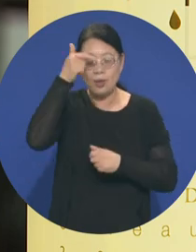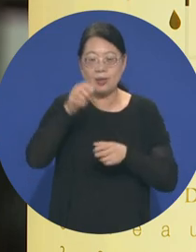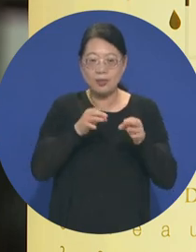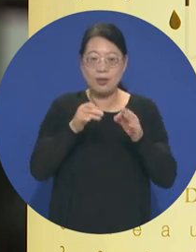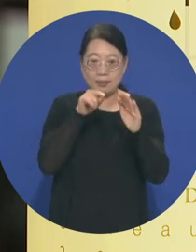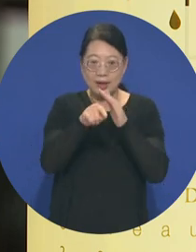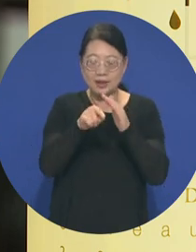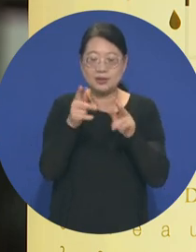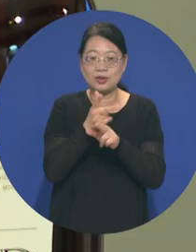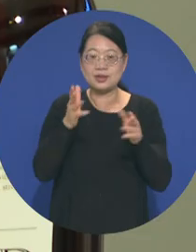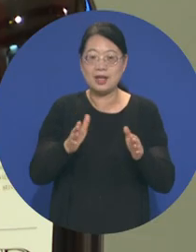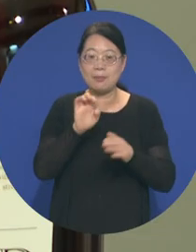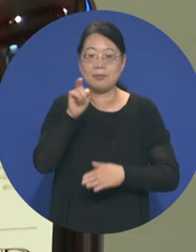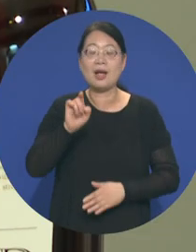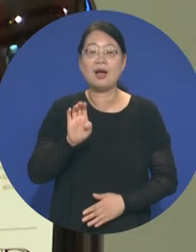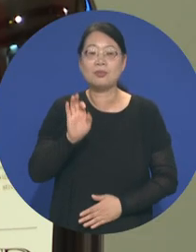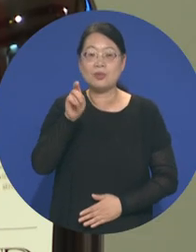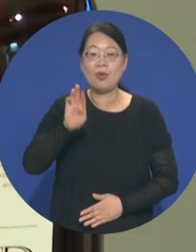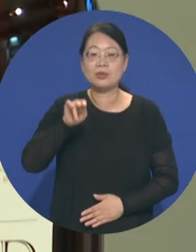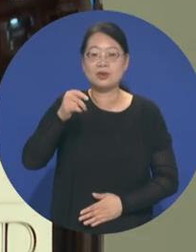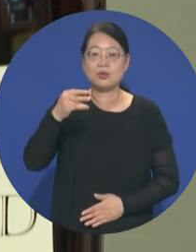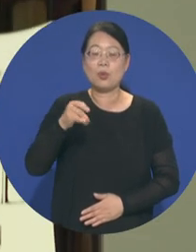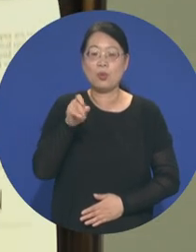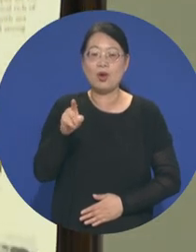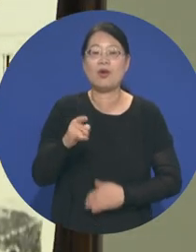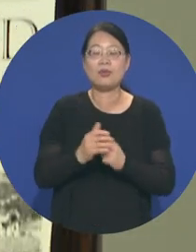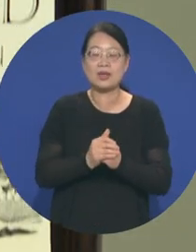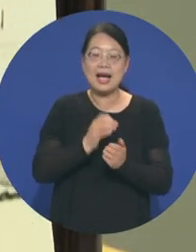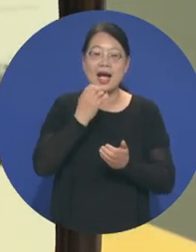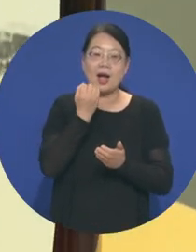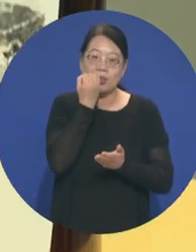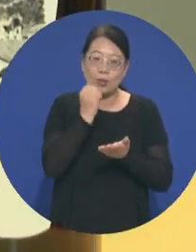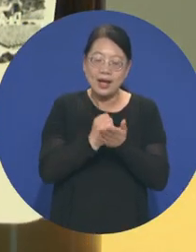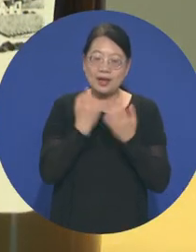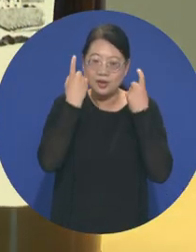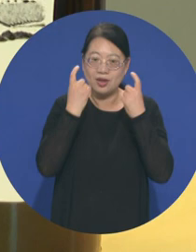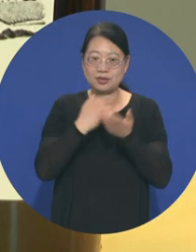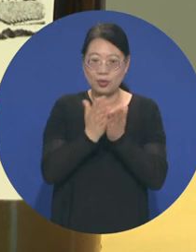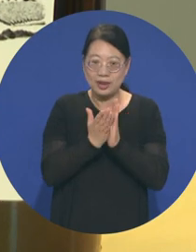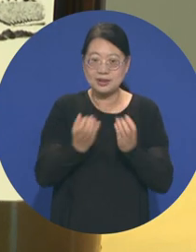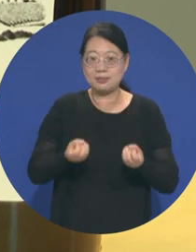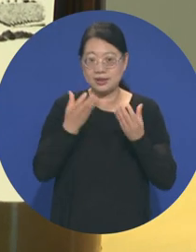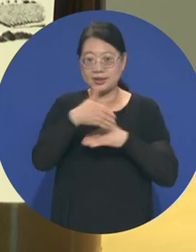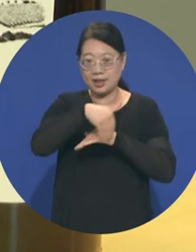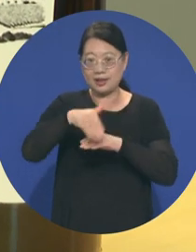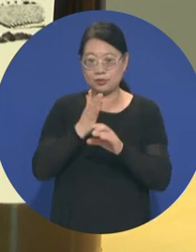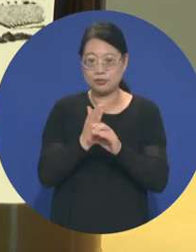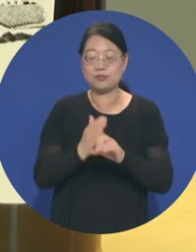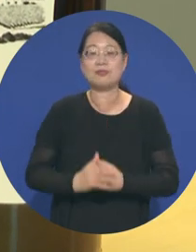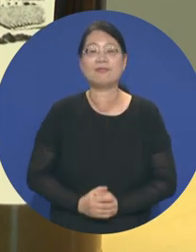방문 주간을 운영해 팝업 스토어 운영과 스탬프 투어 등 다양한 이벤트를 진행할 예정입니다.